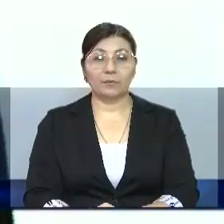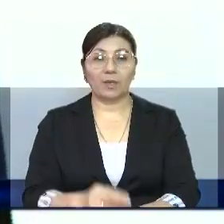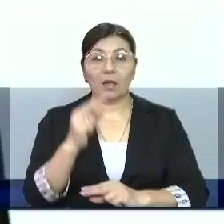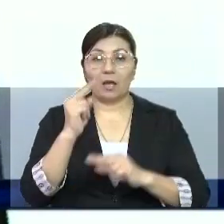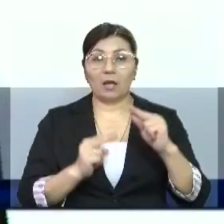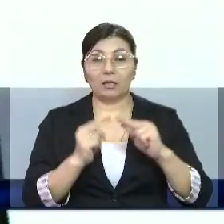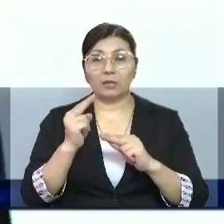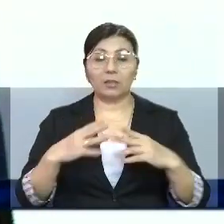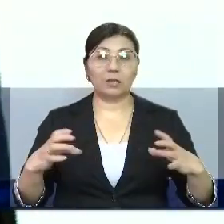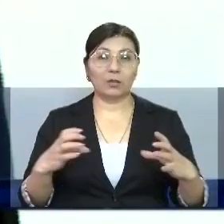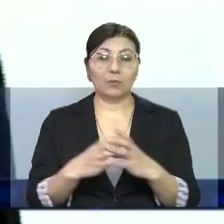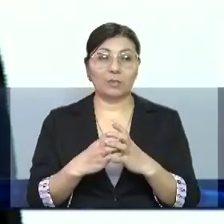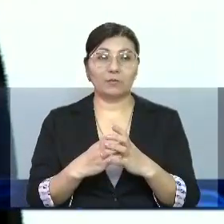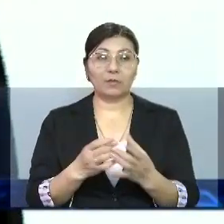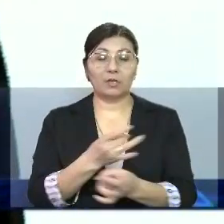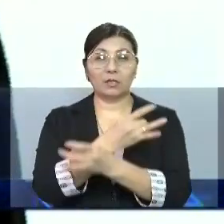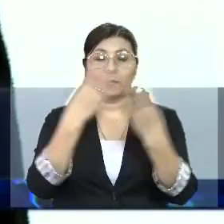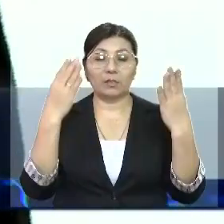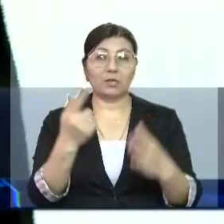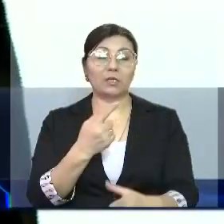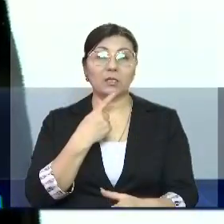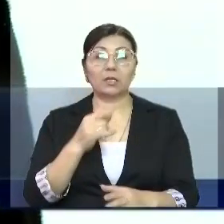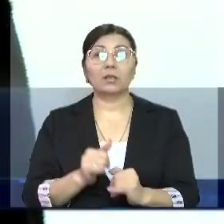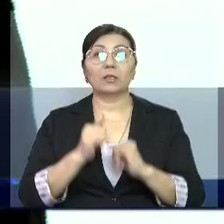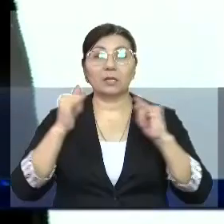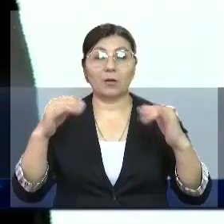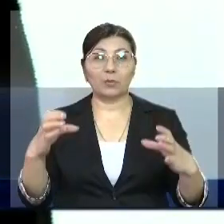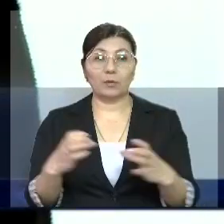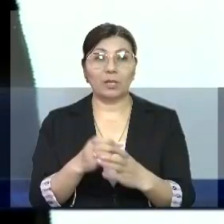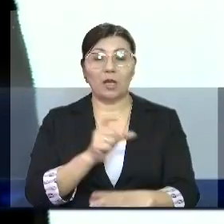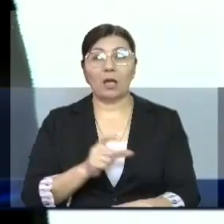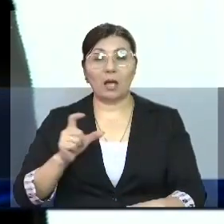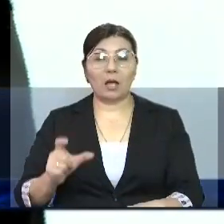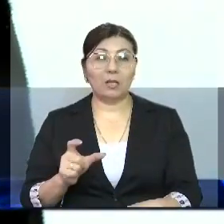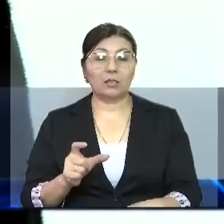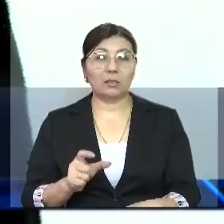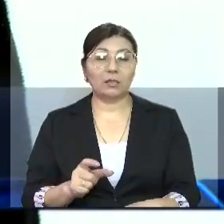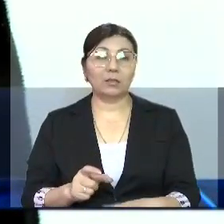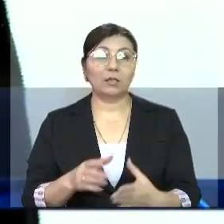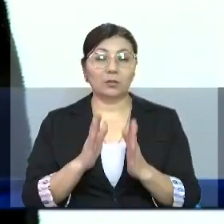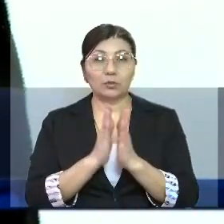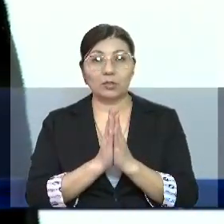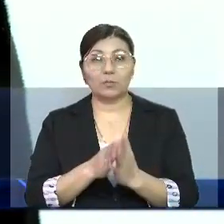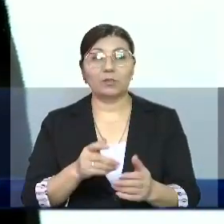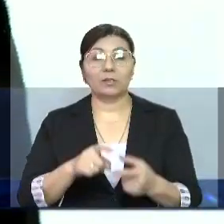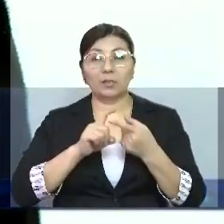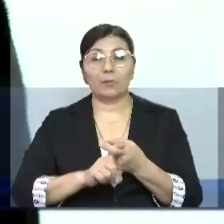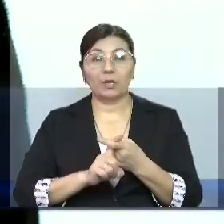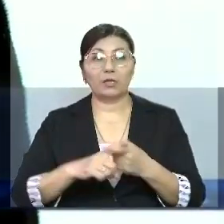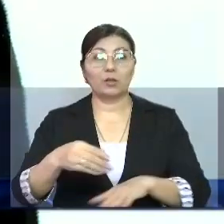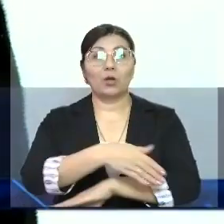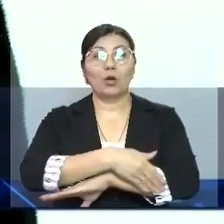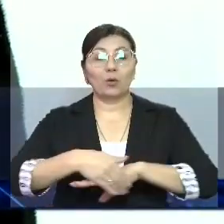архитектура құрылыс бөлімі тарапынан мәдениет және тілдерді дамыту бөліміне халықтың ұсынысы негізінде осы көшелерге атау беру